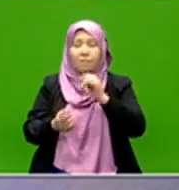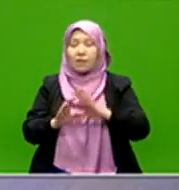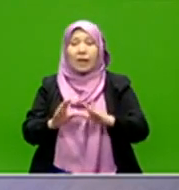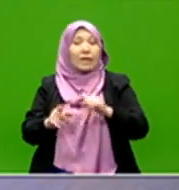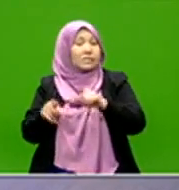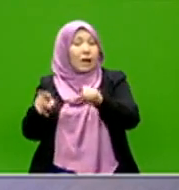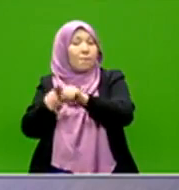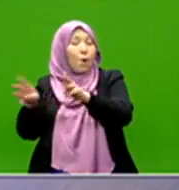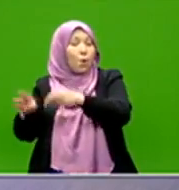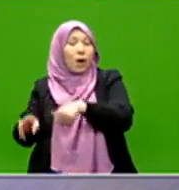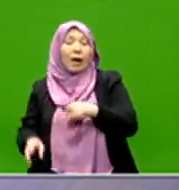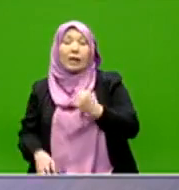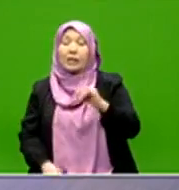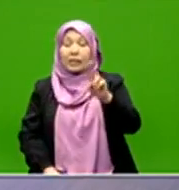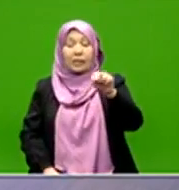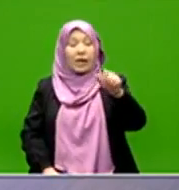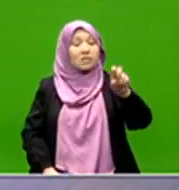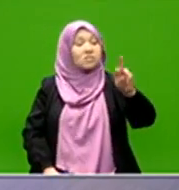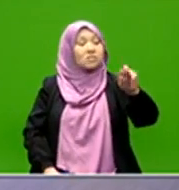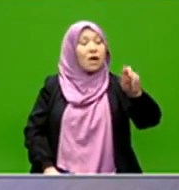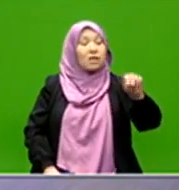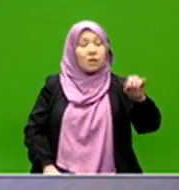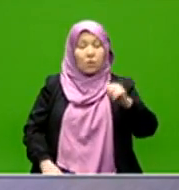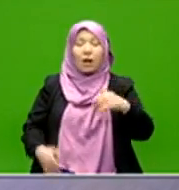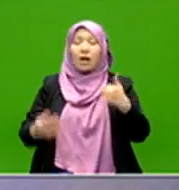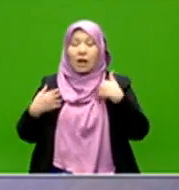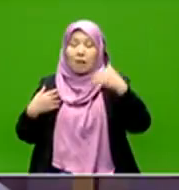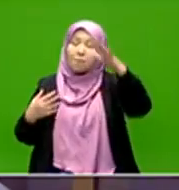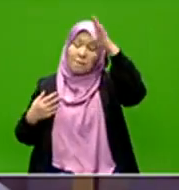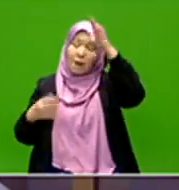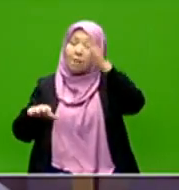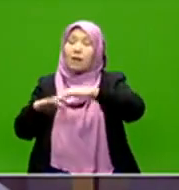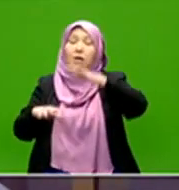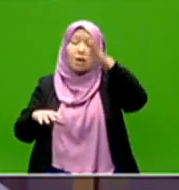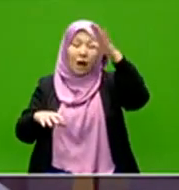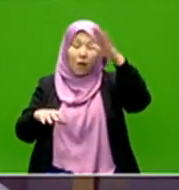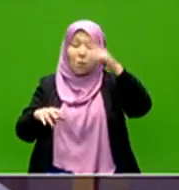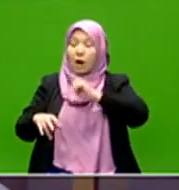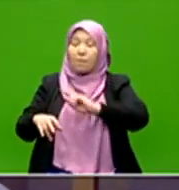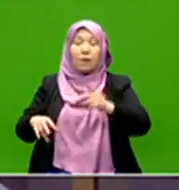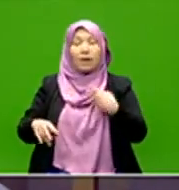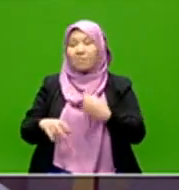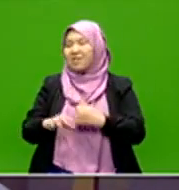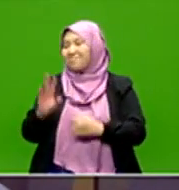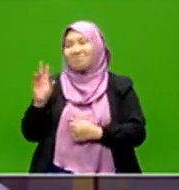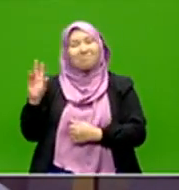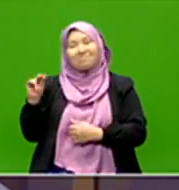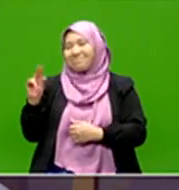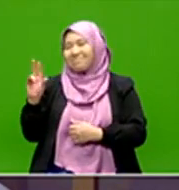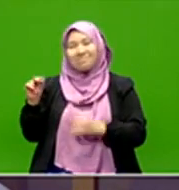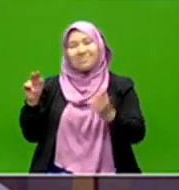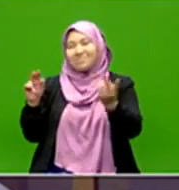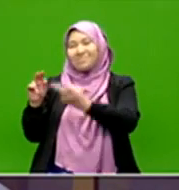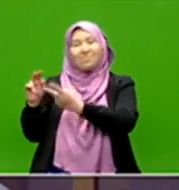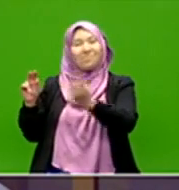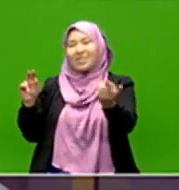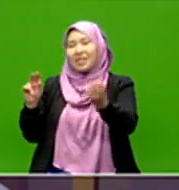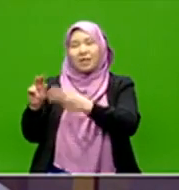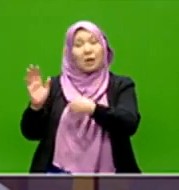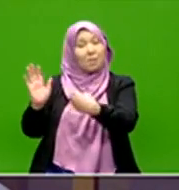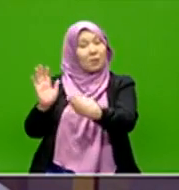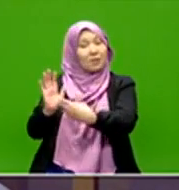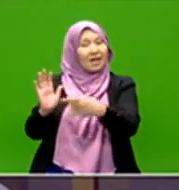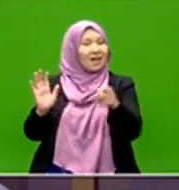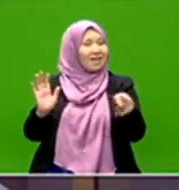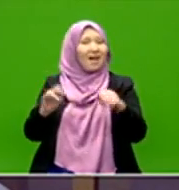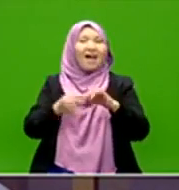cakap kerana Nabi Ibrahim ni adalah bapa kepada agama kami pun tidak dibenarkan oleh bukti dalam ayat 26.